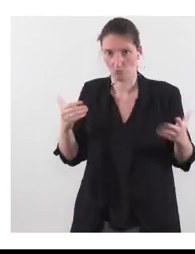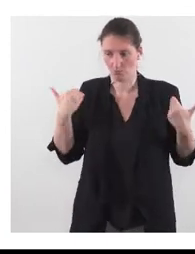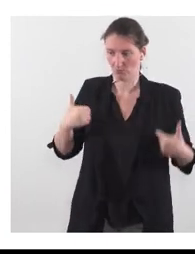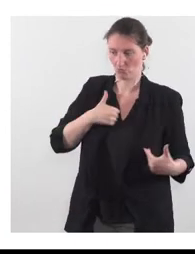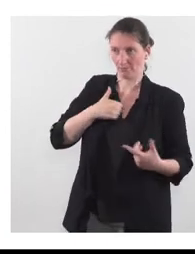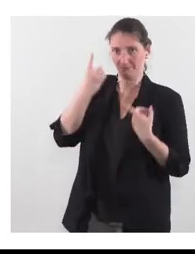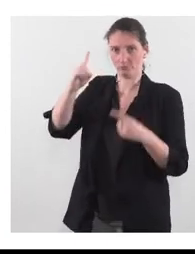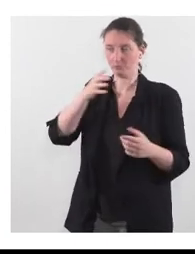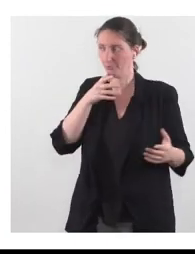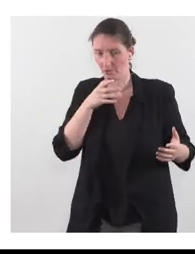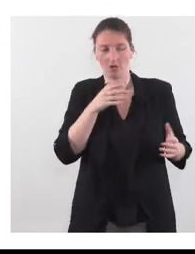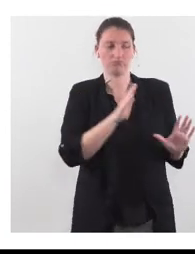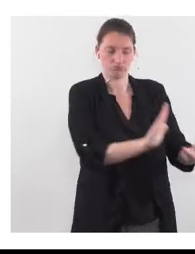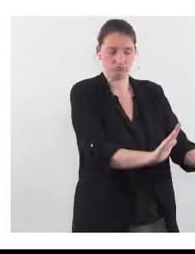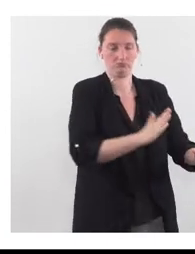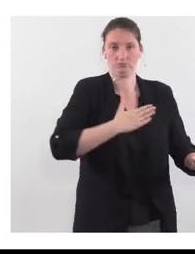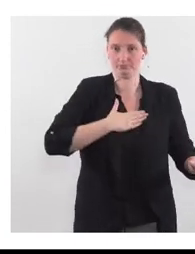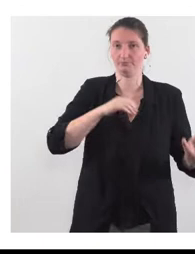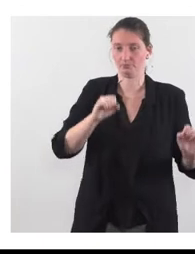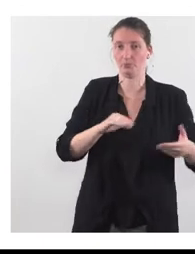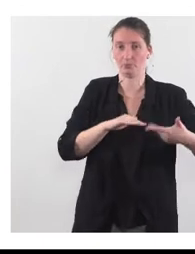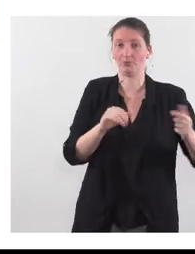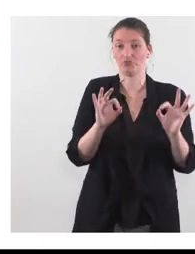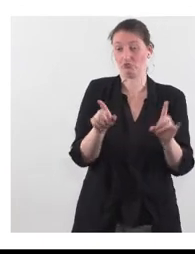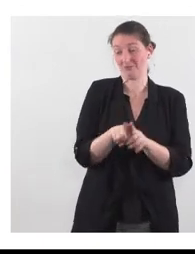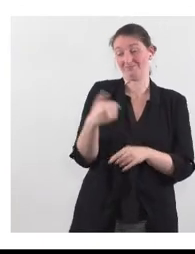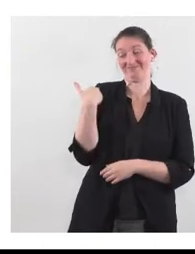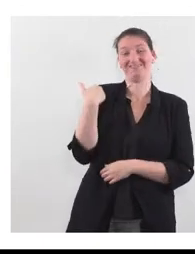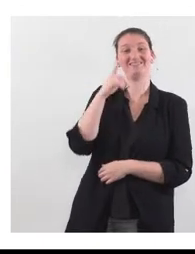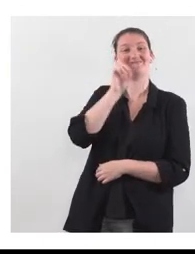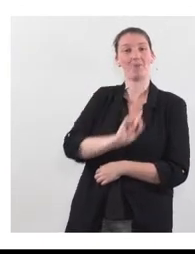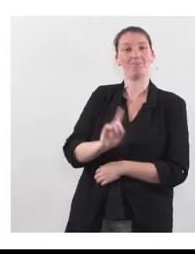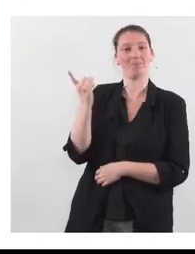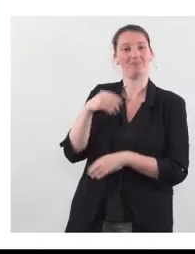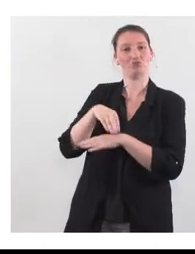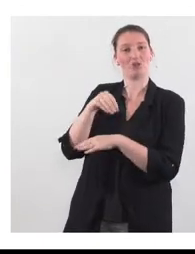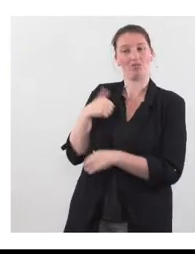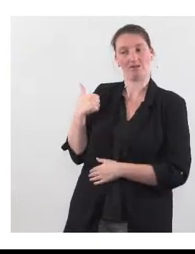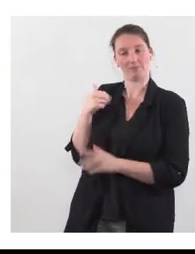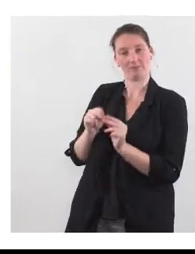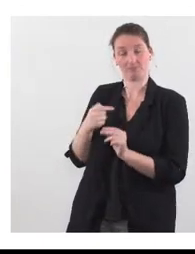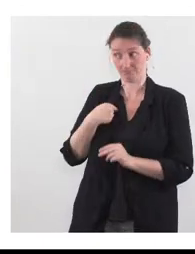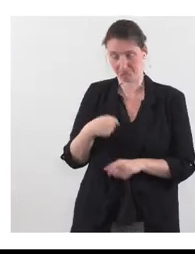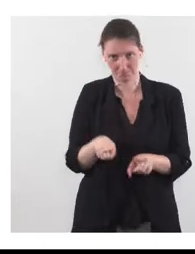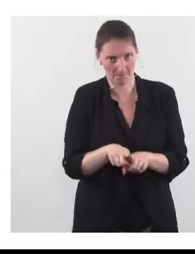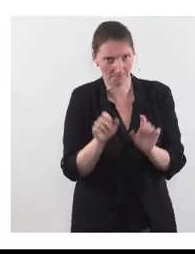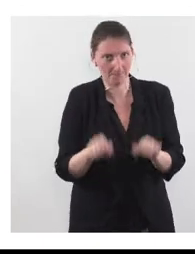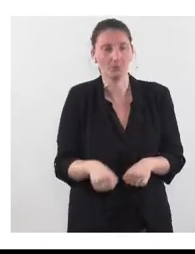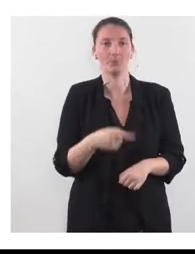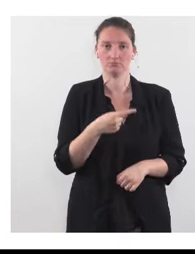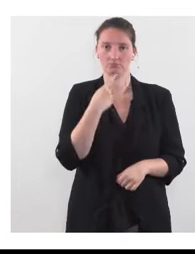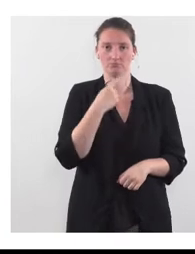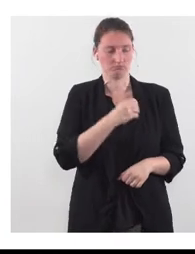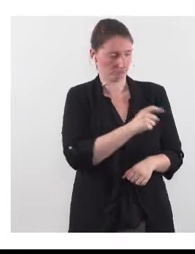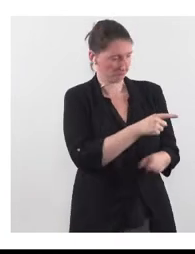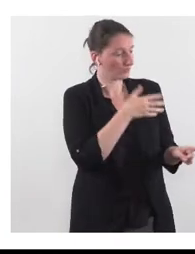cas elle-même, nous avons la possibilité de faire ce que Karine a décrit, c'est-à-dire de défendre cette personne en